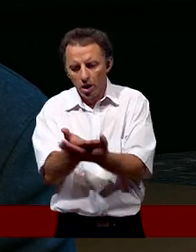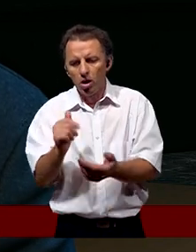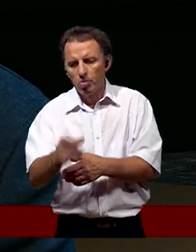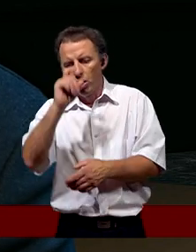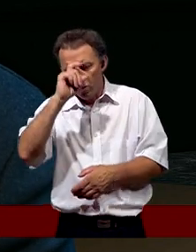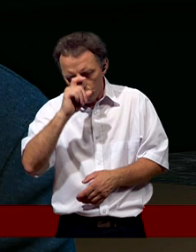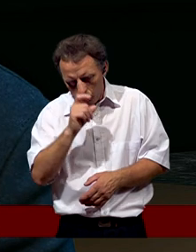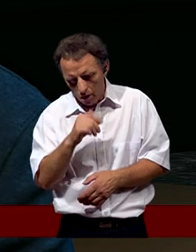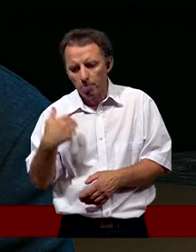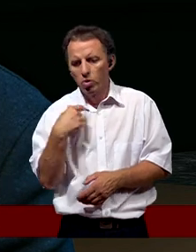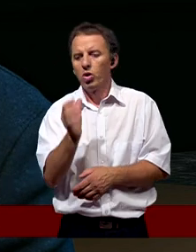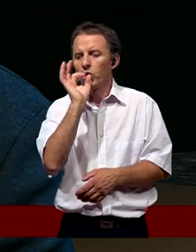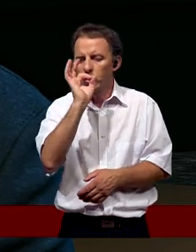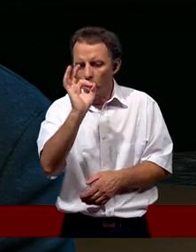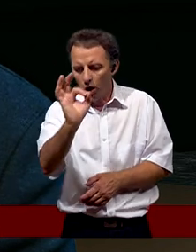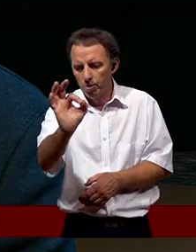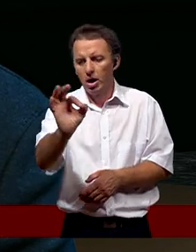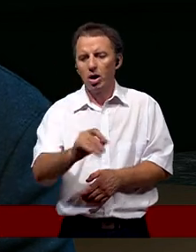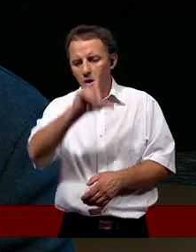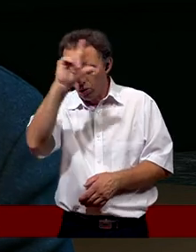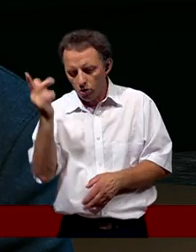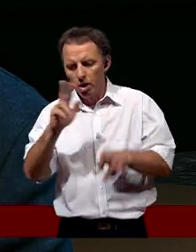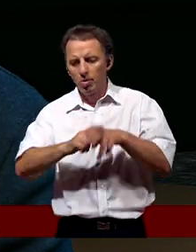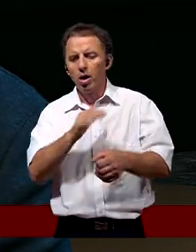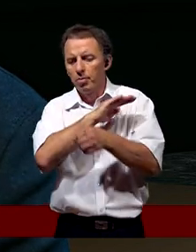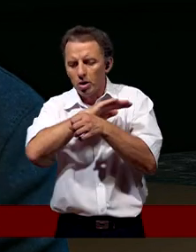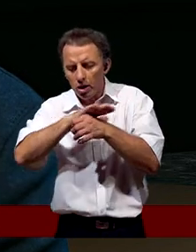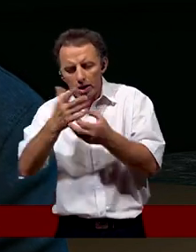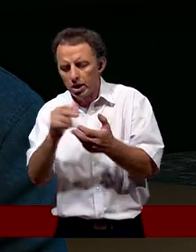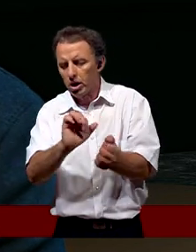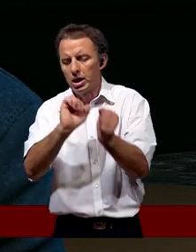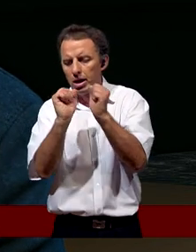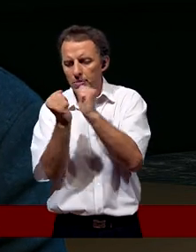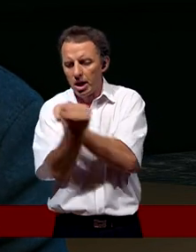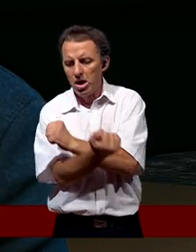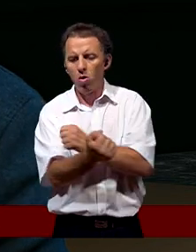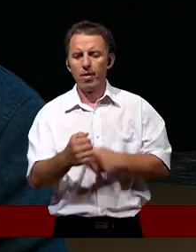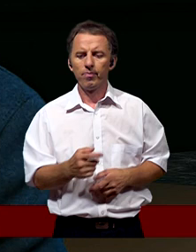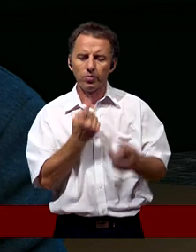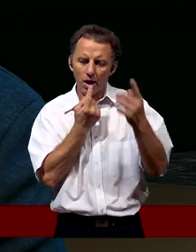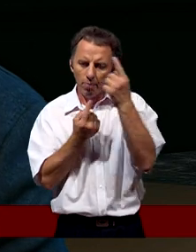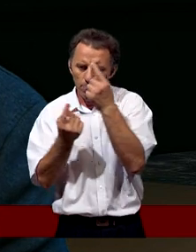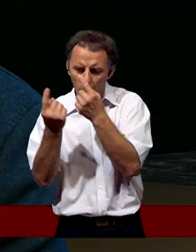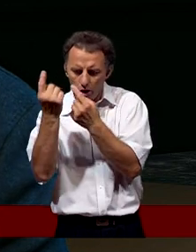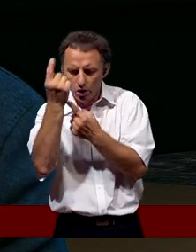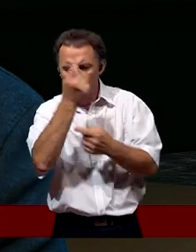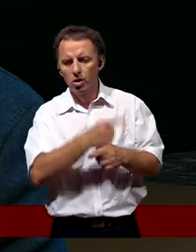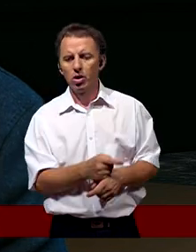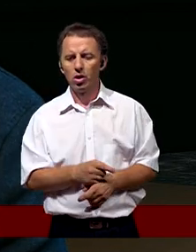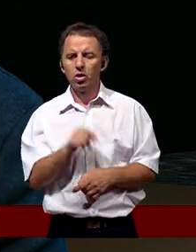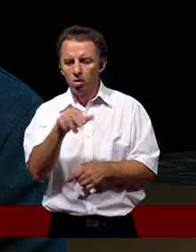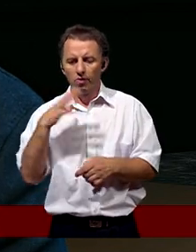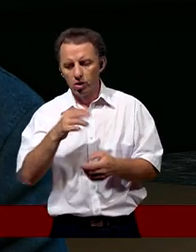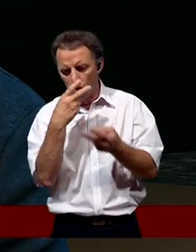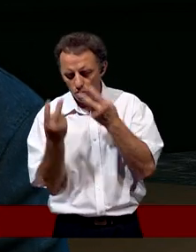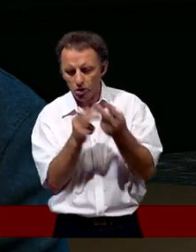To było złe, wydaje mi się, że dobre. W tych ludziach nic by się pewnie nie zmieniło, prawda? I myślę, że takiej mądrości powinniśmy w